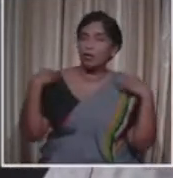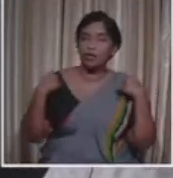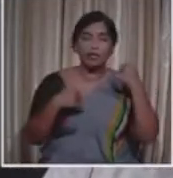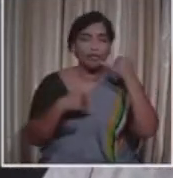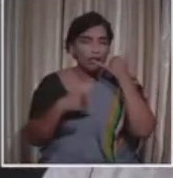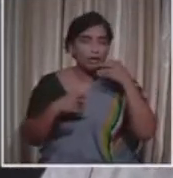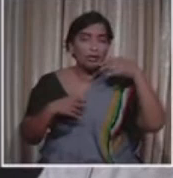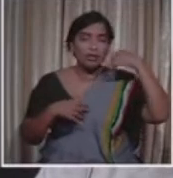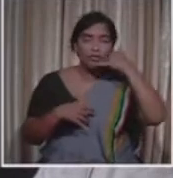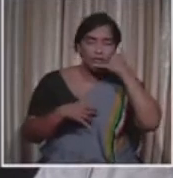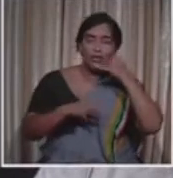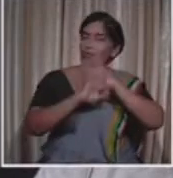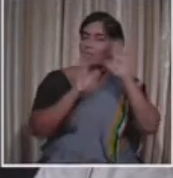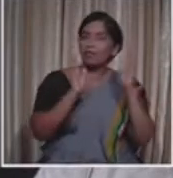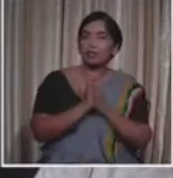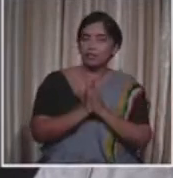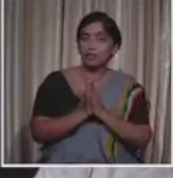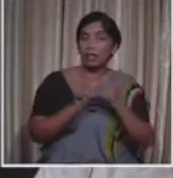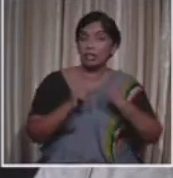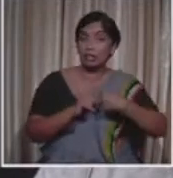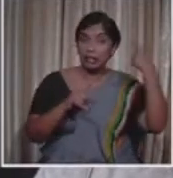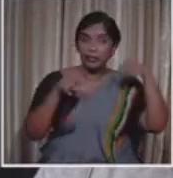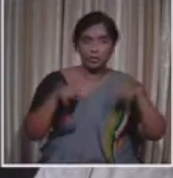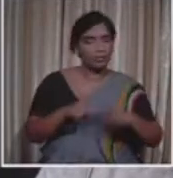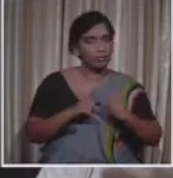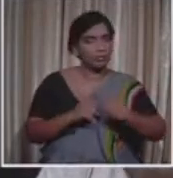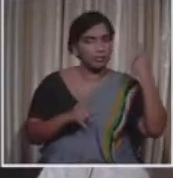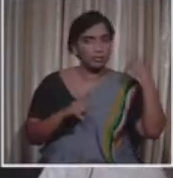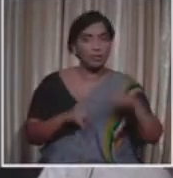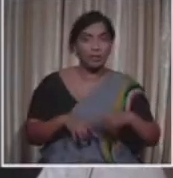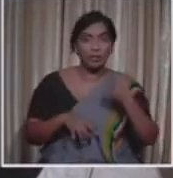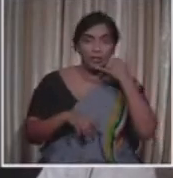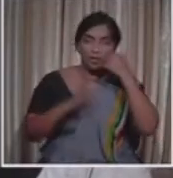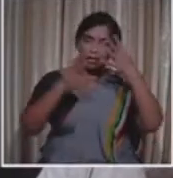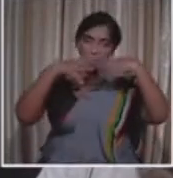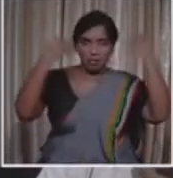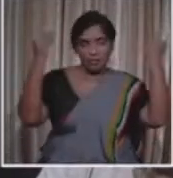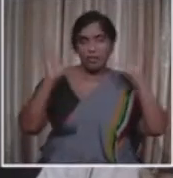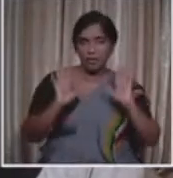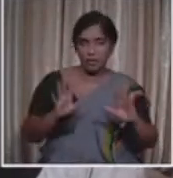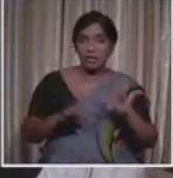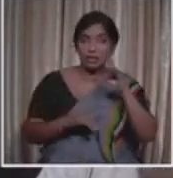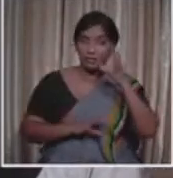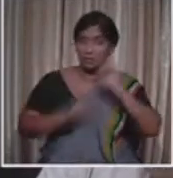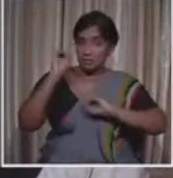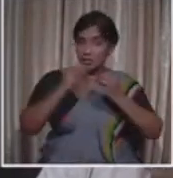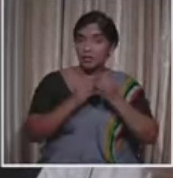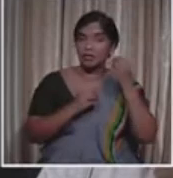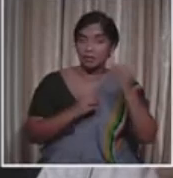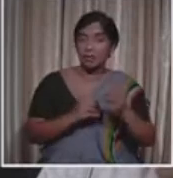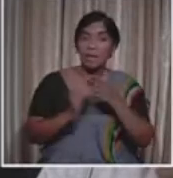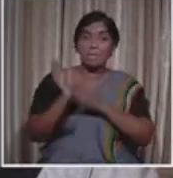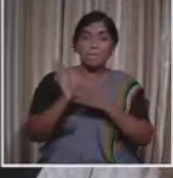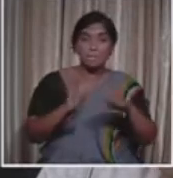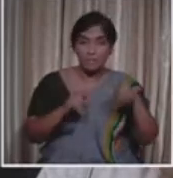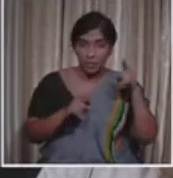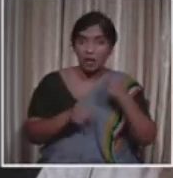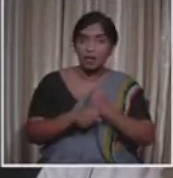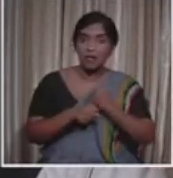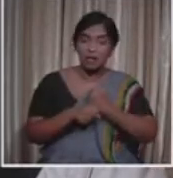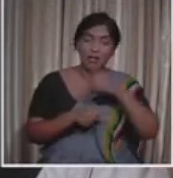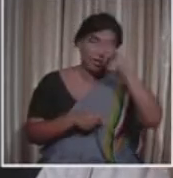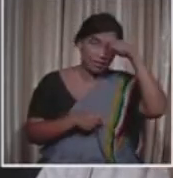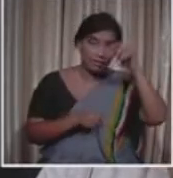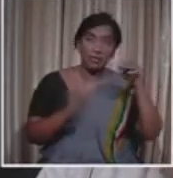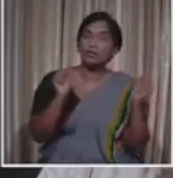පැත්තේ විදුලි සංදේශ පැත්තේ අප්‍රමාණ දියුණුවක් මේ රටේ වෙලා තියෙනවා. අද විදුලිය නැති එක ඇත්ත. හැබැයි විදුලිය 100%ක් දෙන්න මහවැලියෙන් ගාමිණී දිසානා කැමැතුමක්